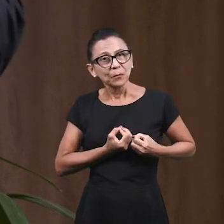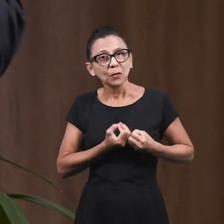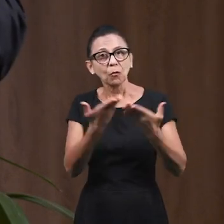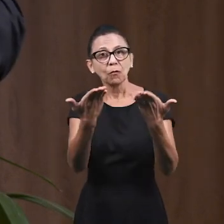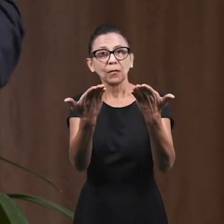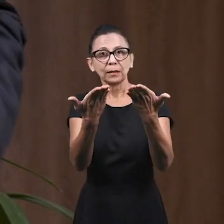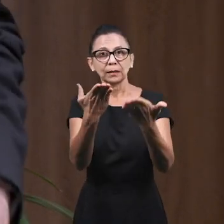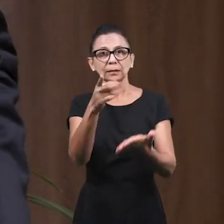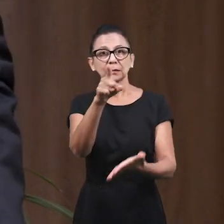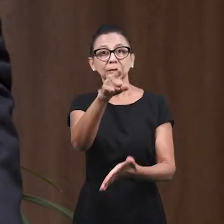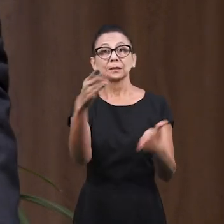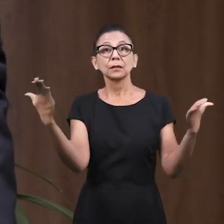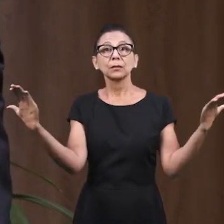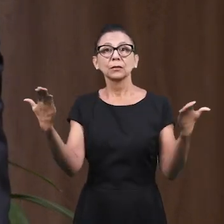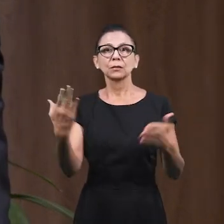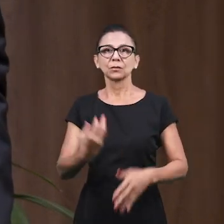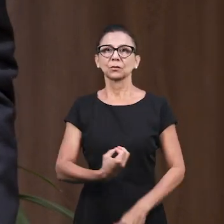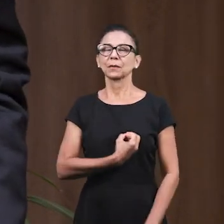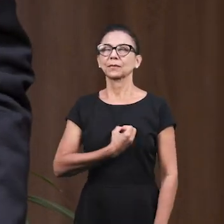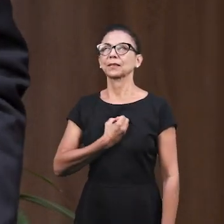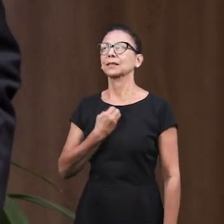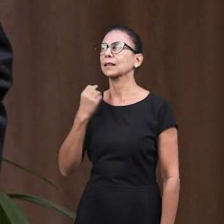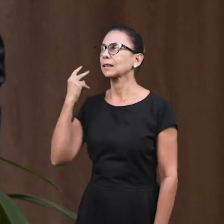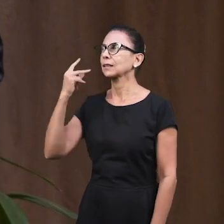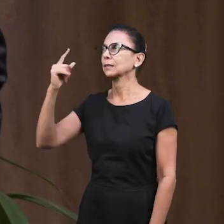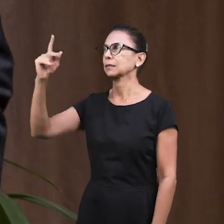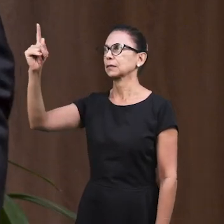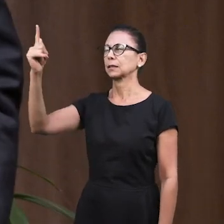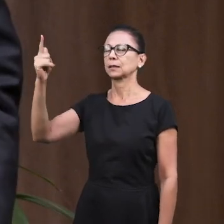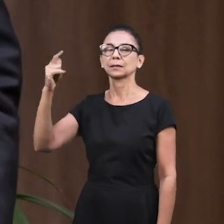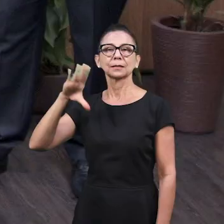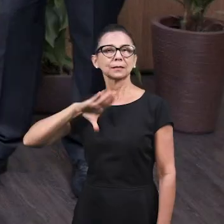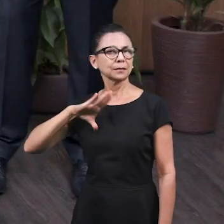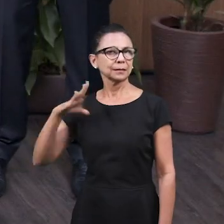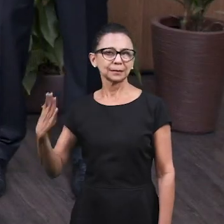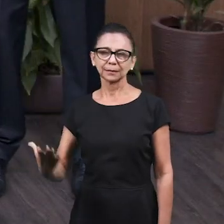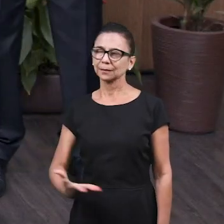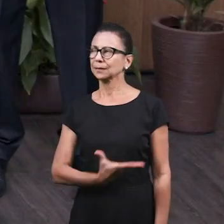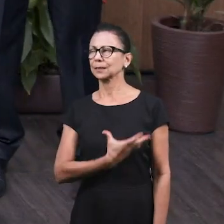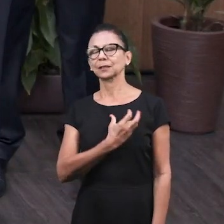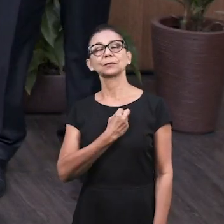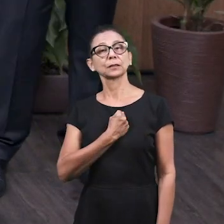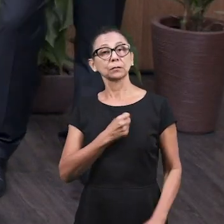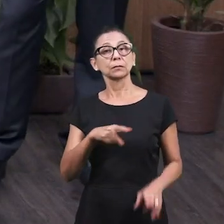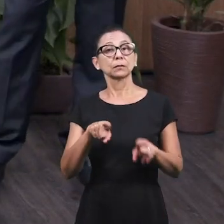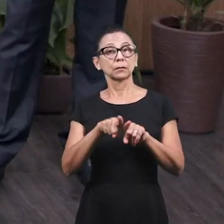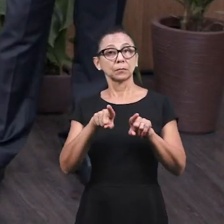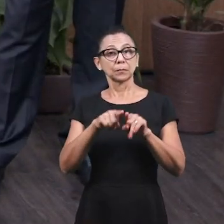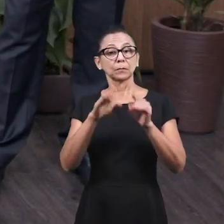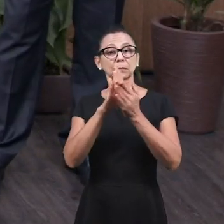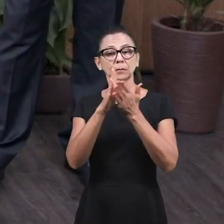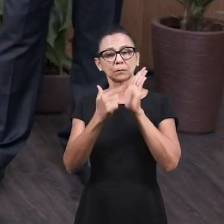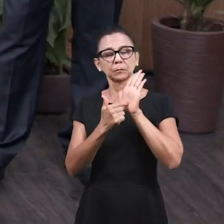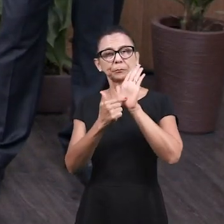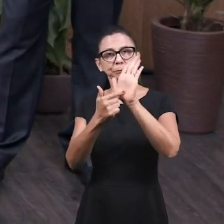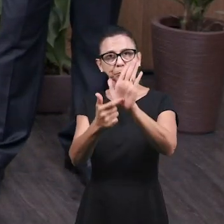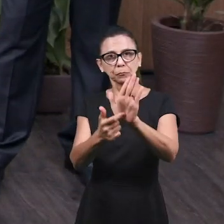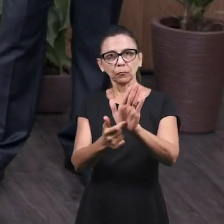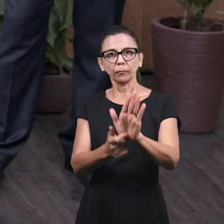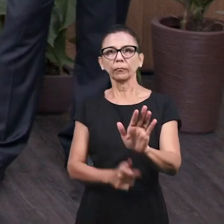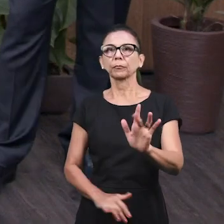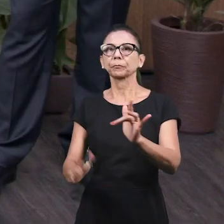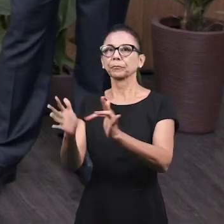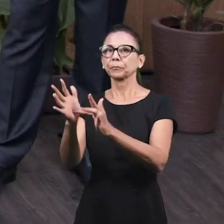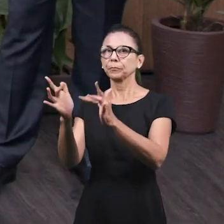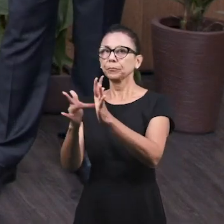Он предлагает до сегодня новую жизнь, спасение. И Библия говорит нам,